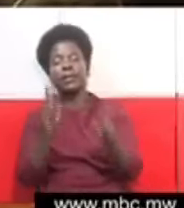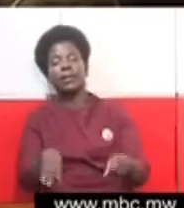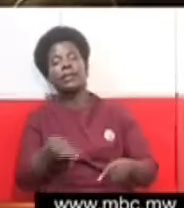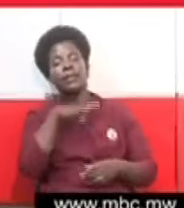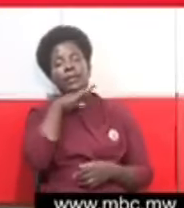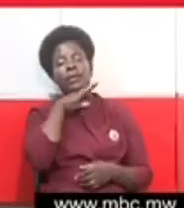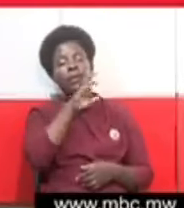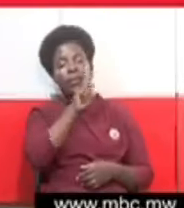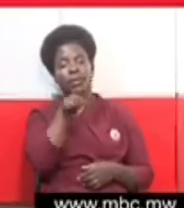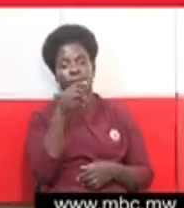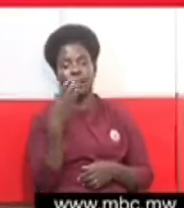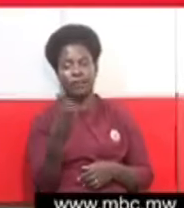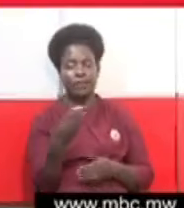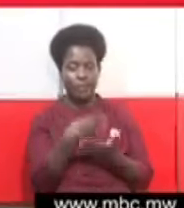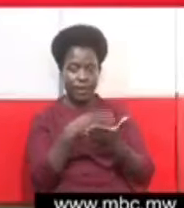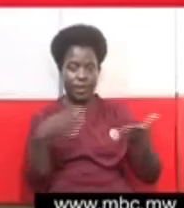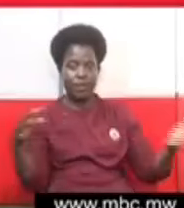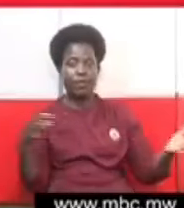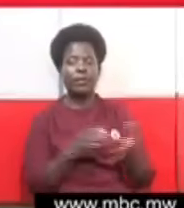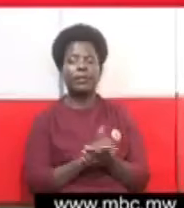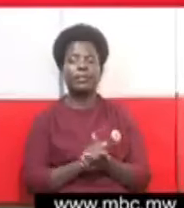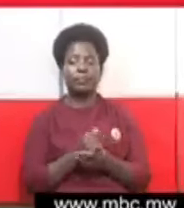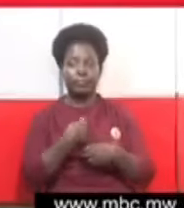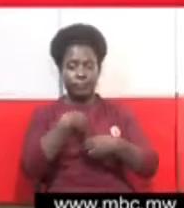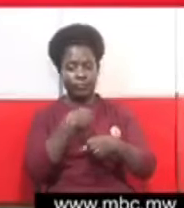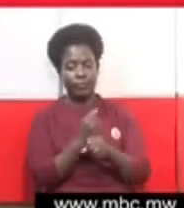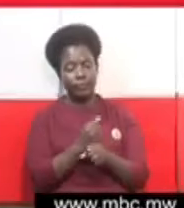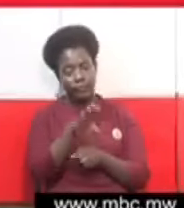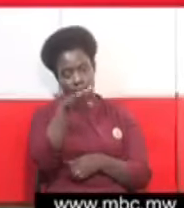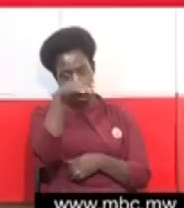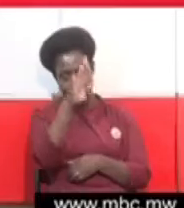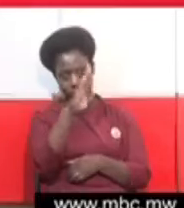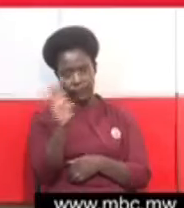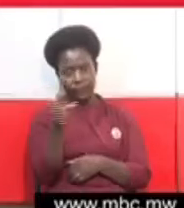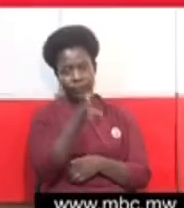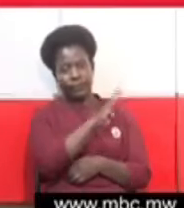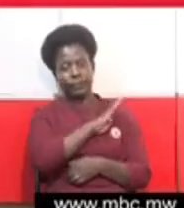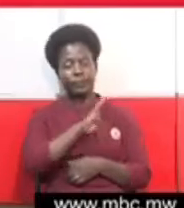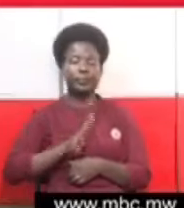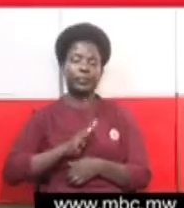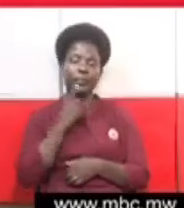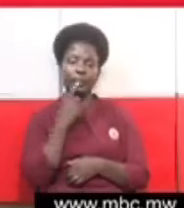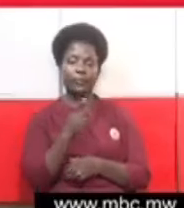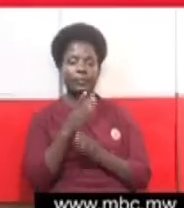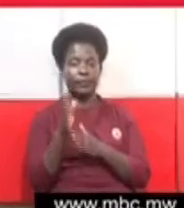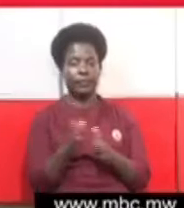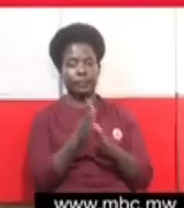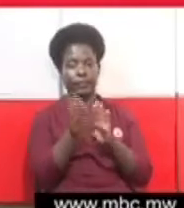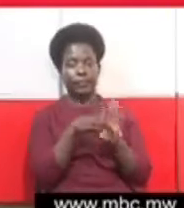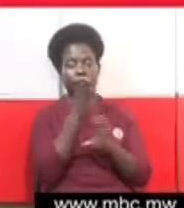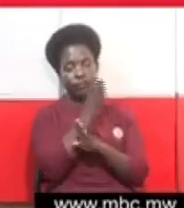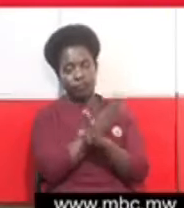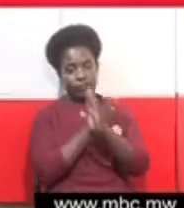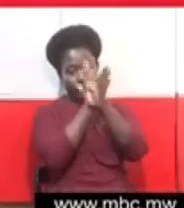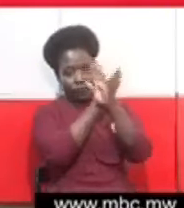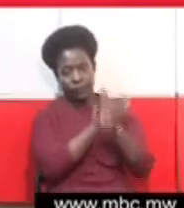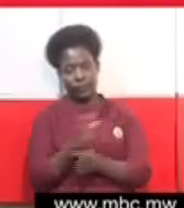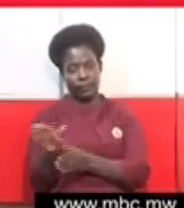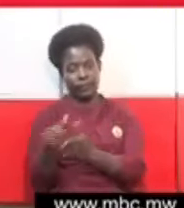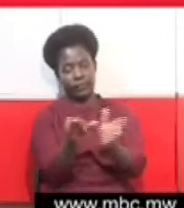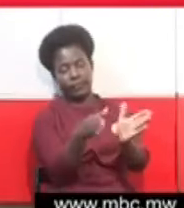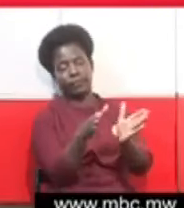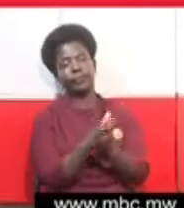million. Bungwe la Northern Region Water Board lati ndondomeko yoteteza mitsinje ndi